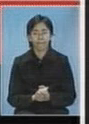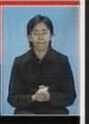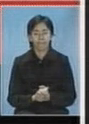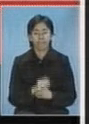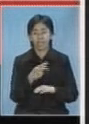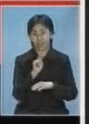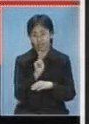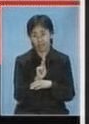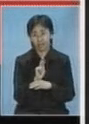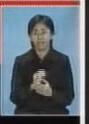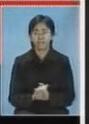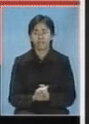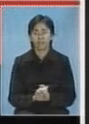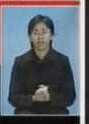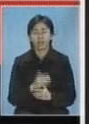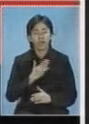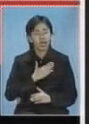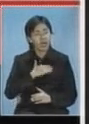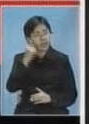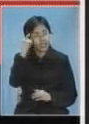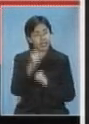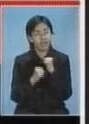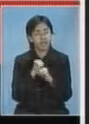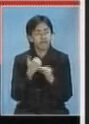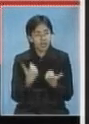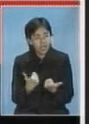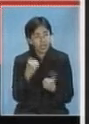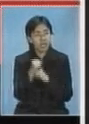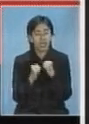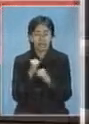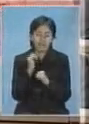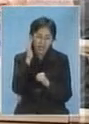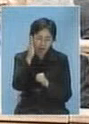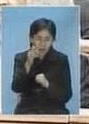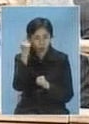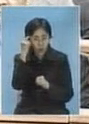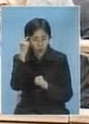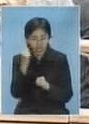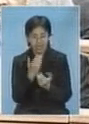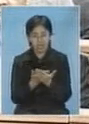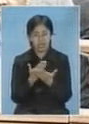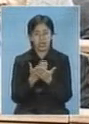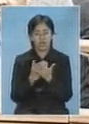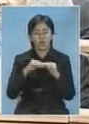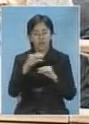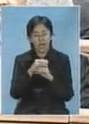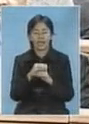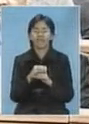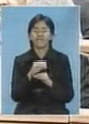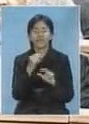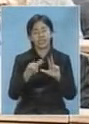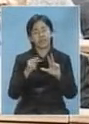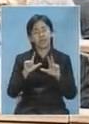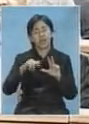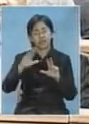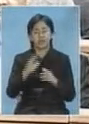ท่านที่เคารพครับเราต้องตั้งปีนี้และปีหน้าตั้งไปเรื่อยๆเพื่อชดเชยโครงการรถยนต์คันแรก30,000กว่าล้าน